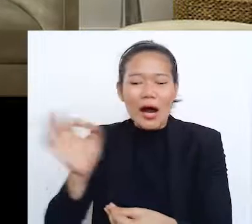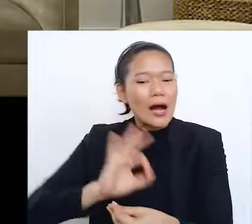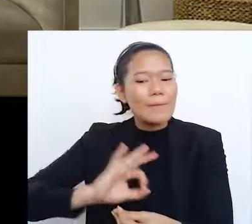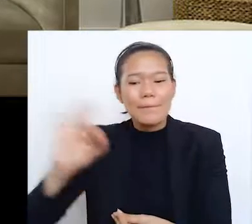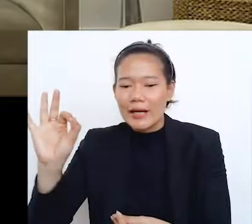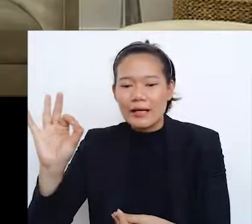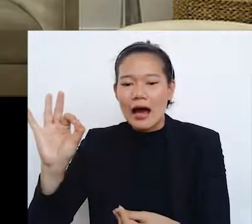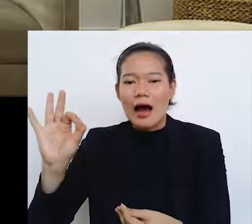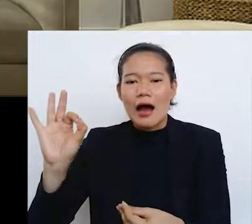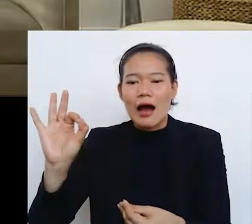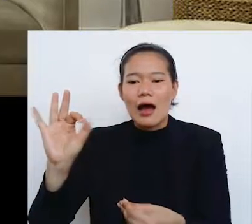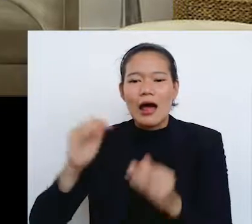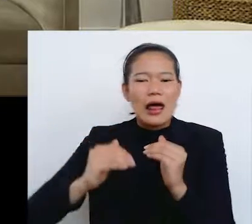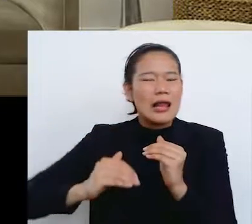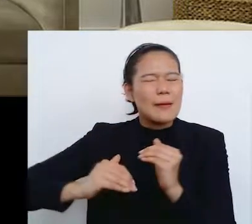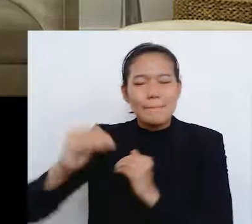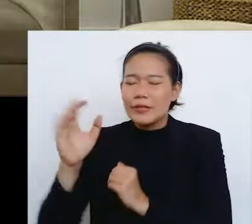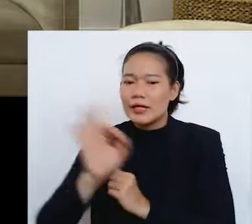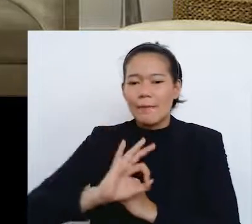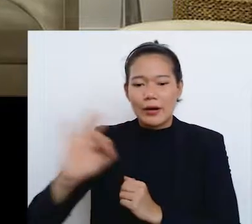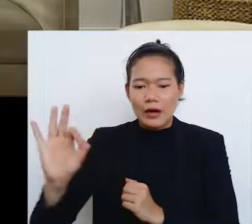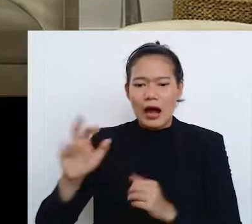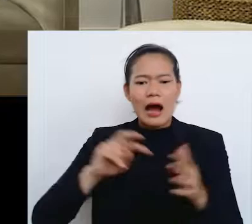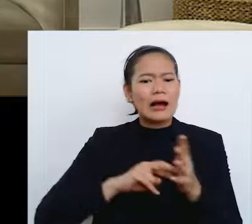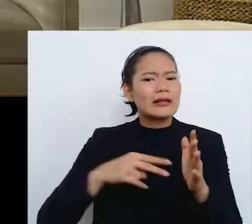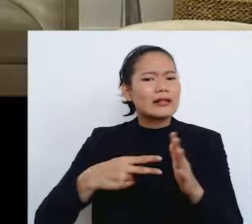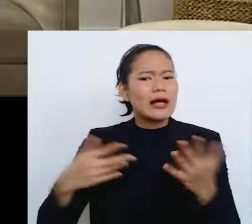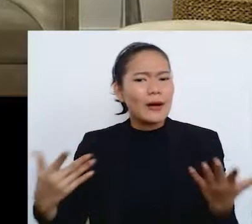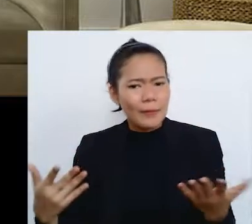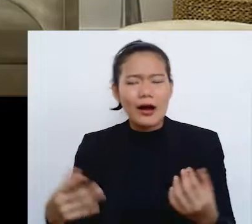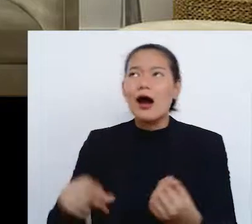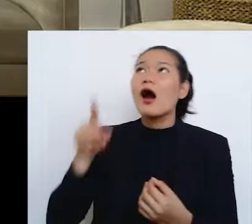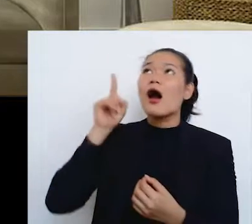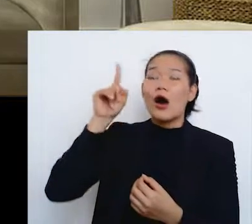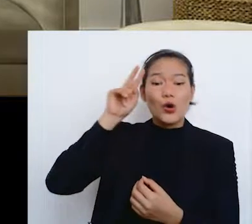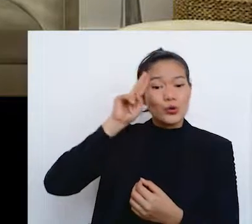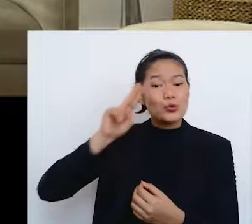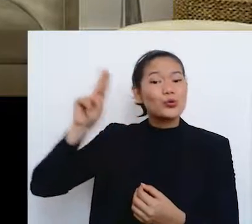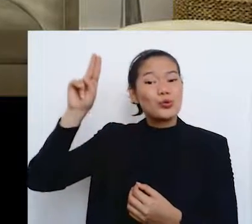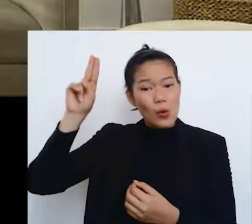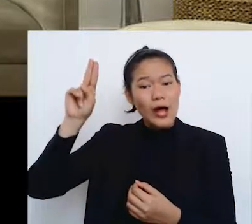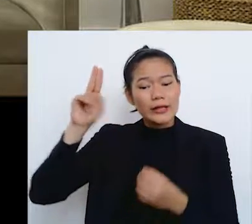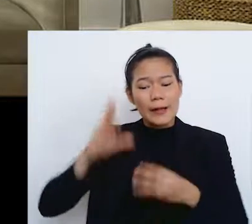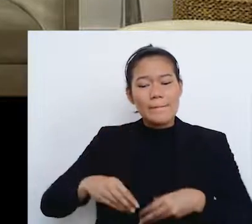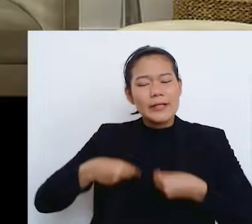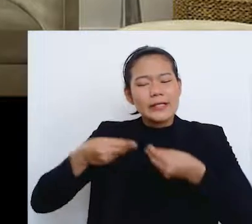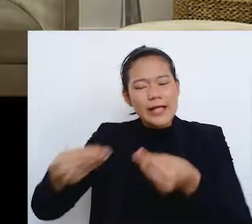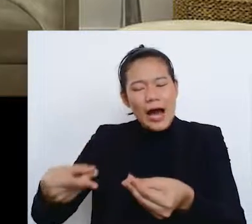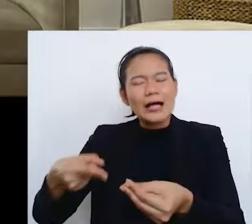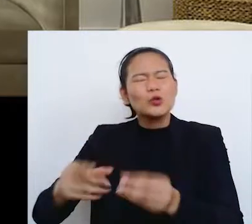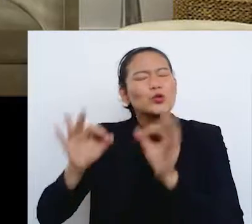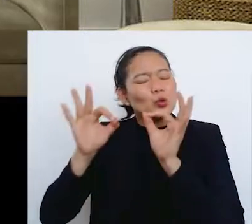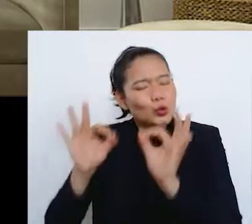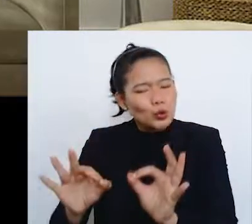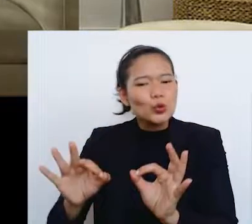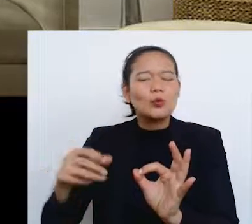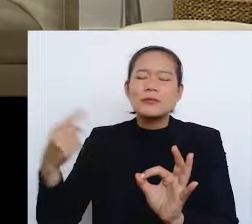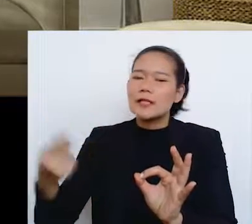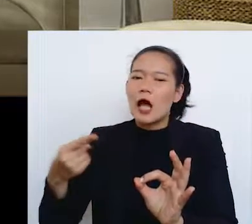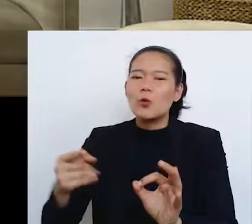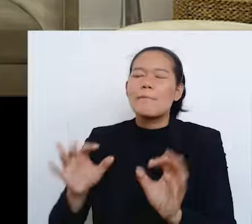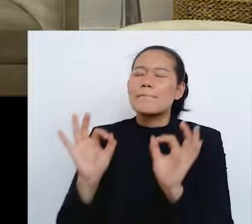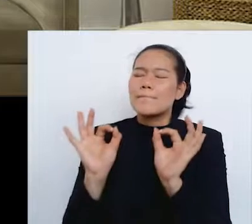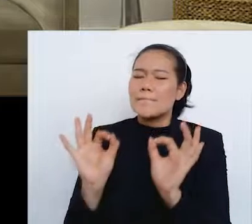kurang dan tidak pernah lebih. Artinya apa? Tuhan itu menyediakan selalu cukup